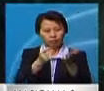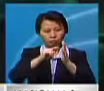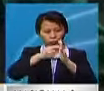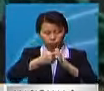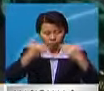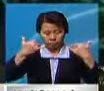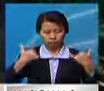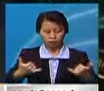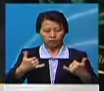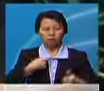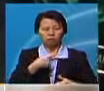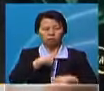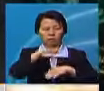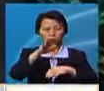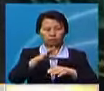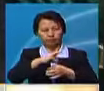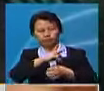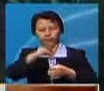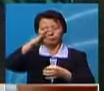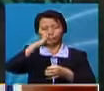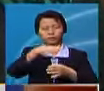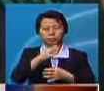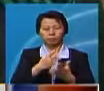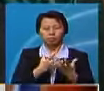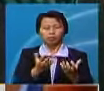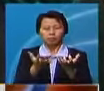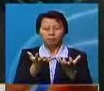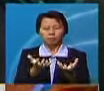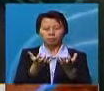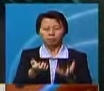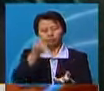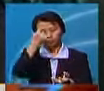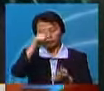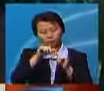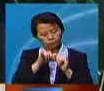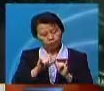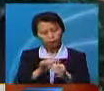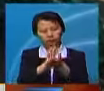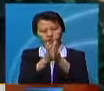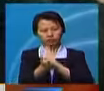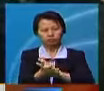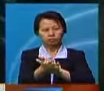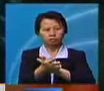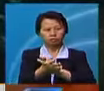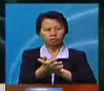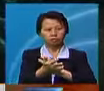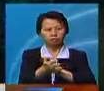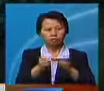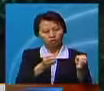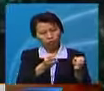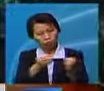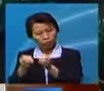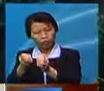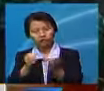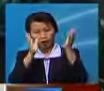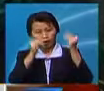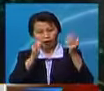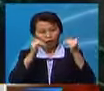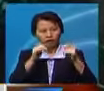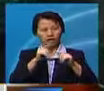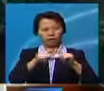hari ini kita lebih bersemangat dan lebih berkobar-kobar lagi untuk terus menjadi sebuah organisasi bukan sahaja harapan